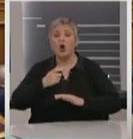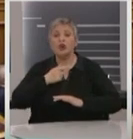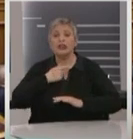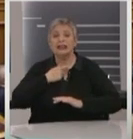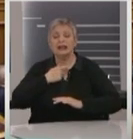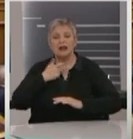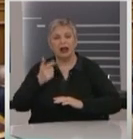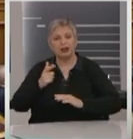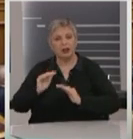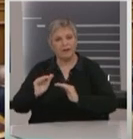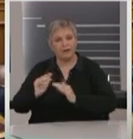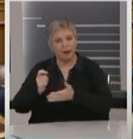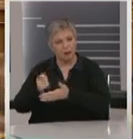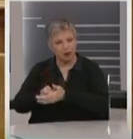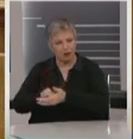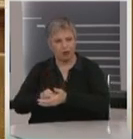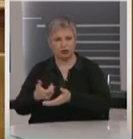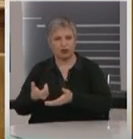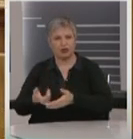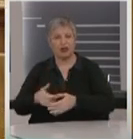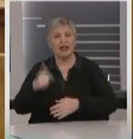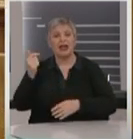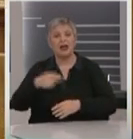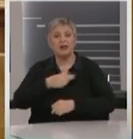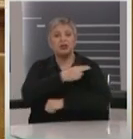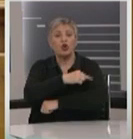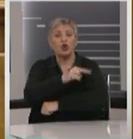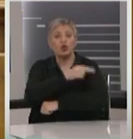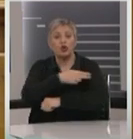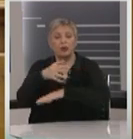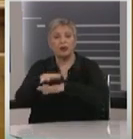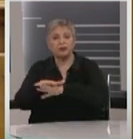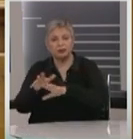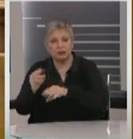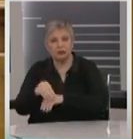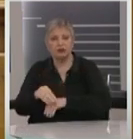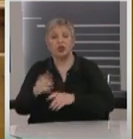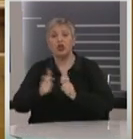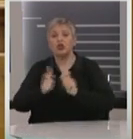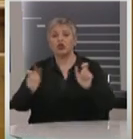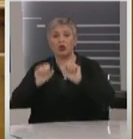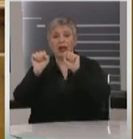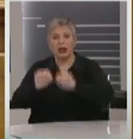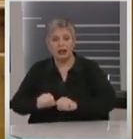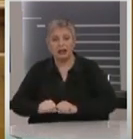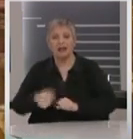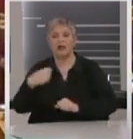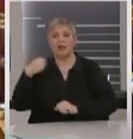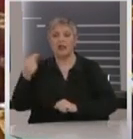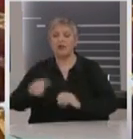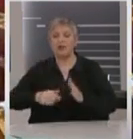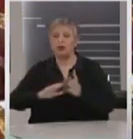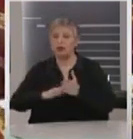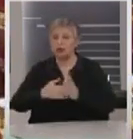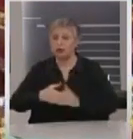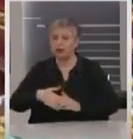να περικοπούν. Εμείς ούτε νοσοκομεία συγχωνεύσαμε, ούτε σχολεία κλείσαμε, ούτε δημόσιους υπαλλήλους απολύσαμε. Παρόλα